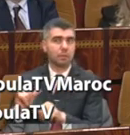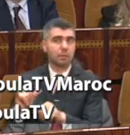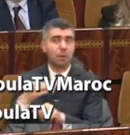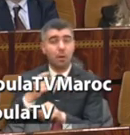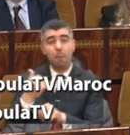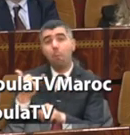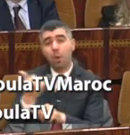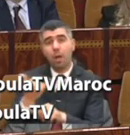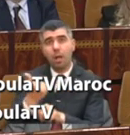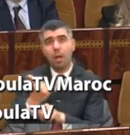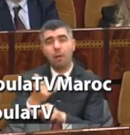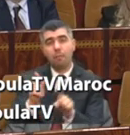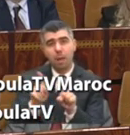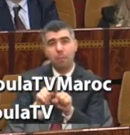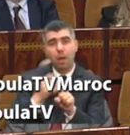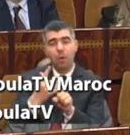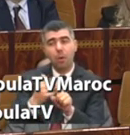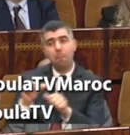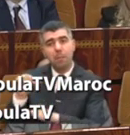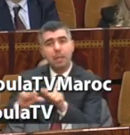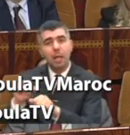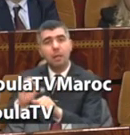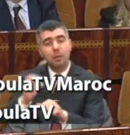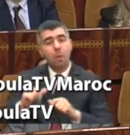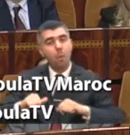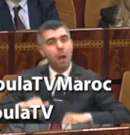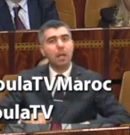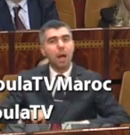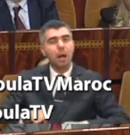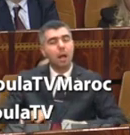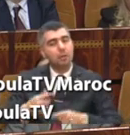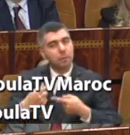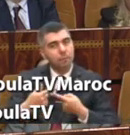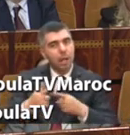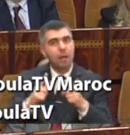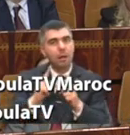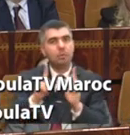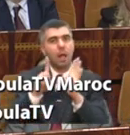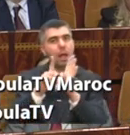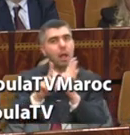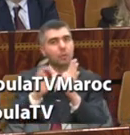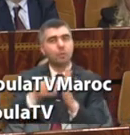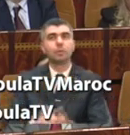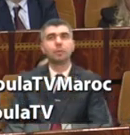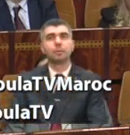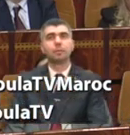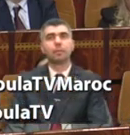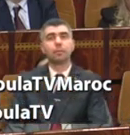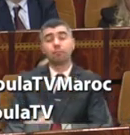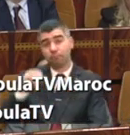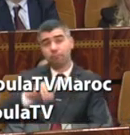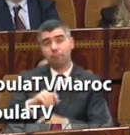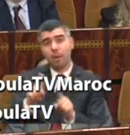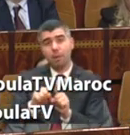ضرورة آنية ما بقاش فيها تتحمل الوزارة مسؤوليتها في إصدار هذه المناهج. كذلك سيد الوزير، خص أي منهج